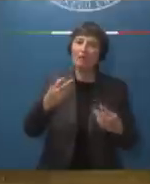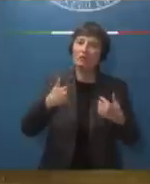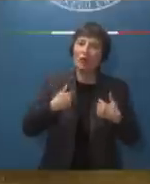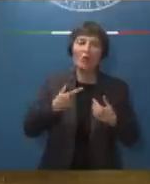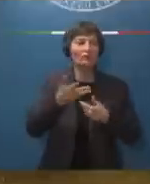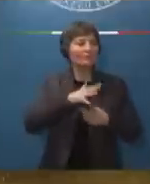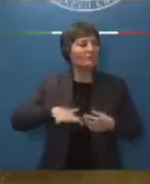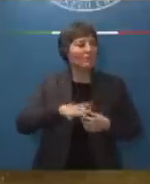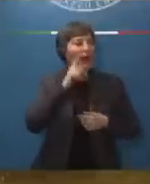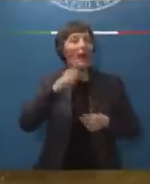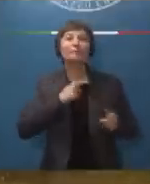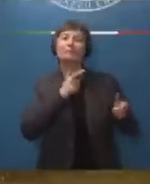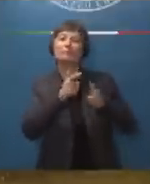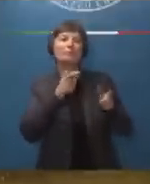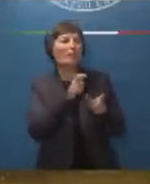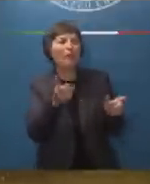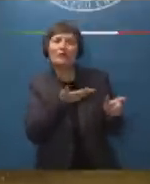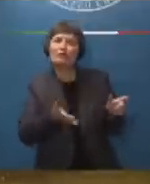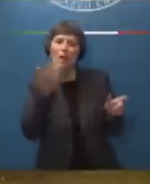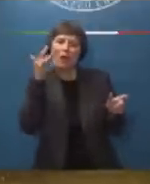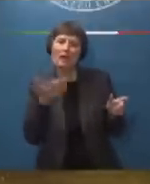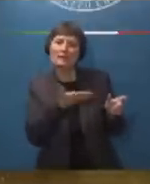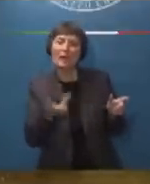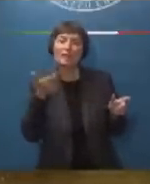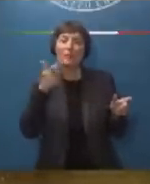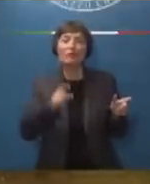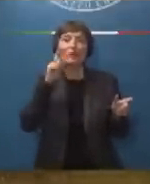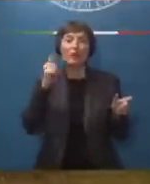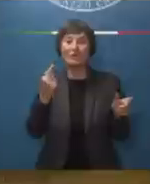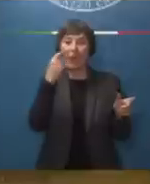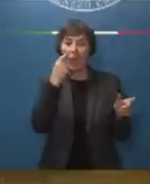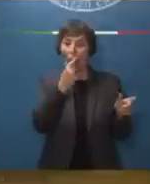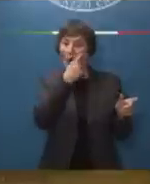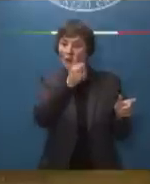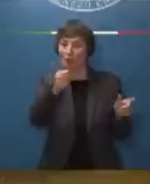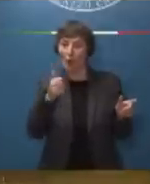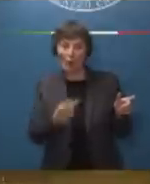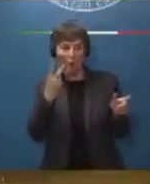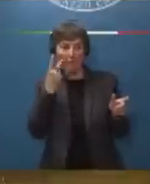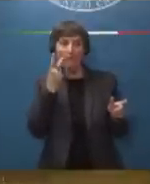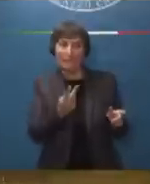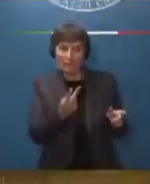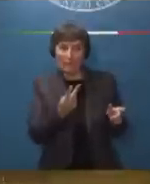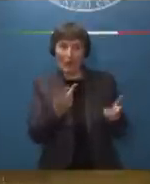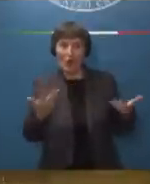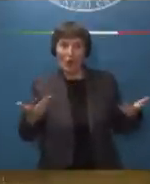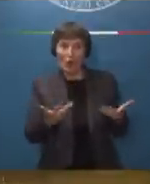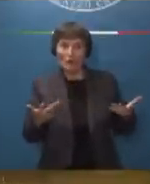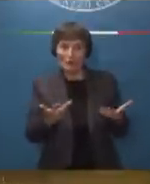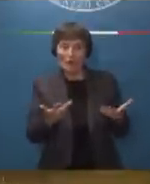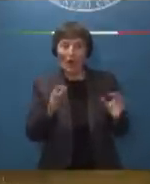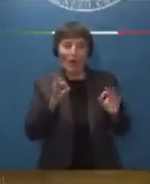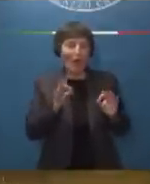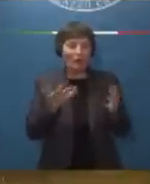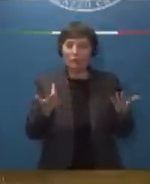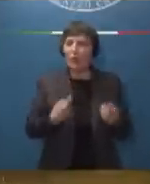gente semplice perché credo che Quando vedrete con i propri occhi ciò che succede cos'è Cosa cosa è riuscita a